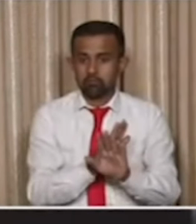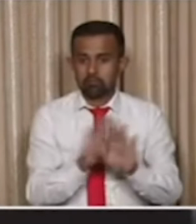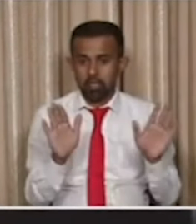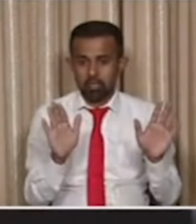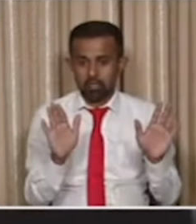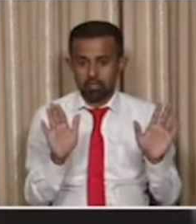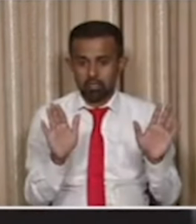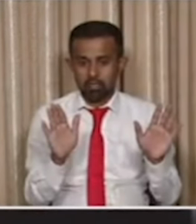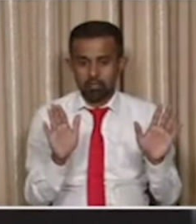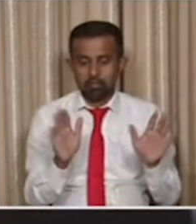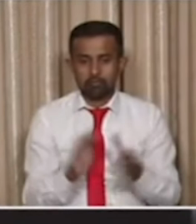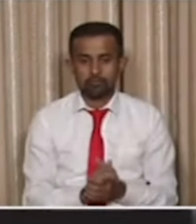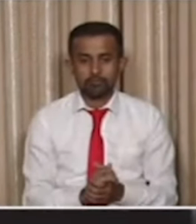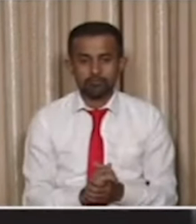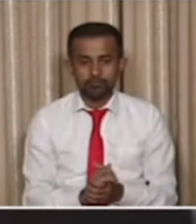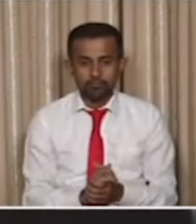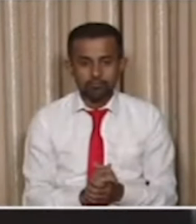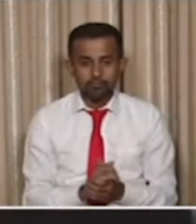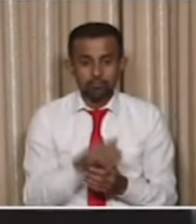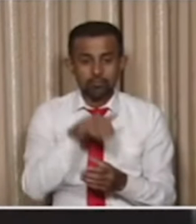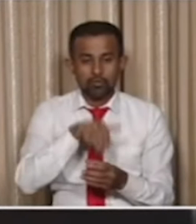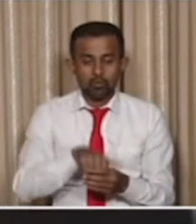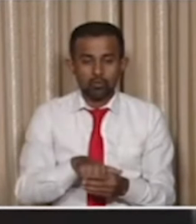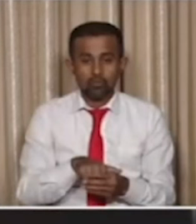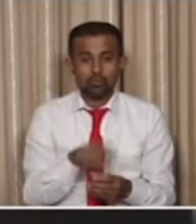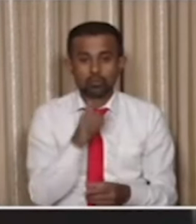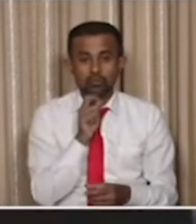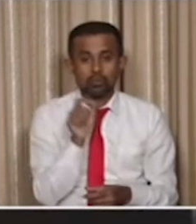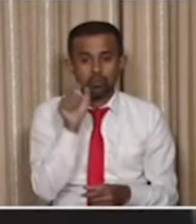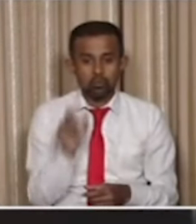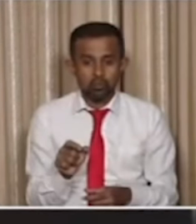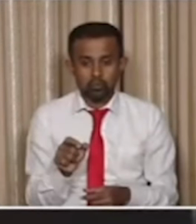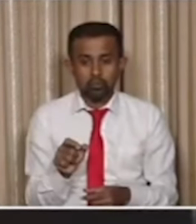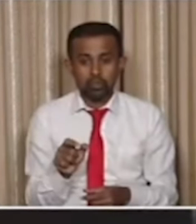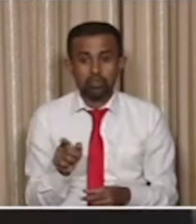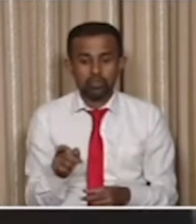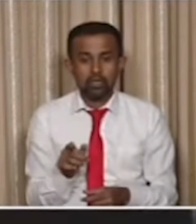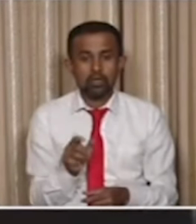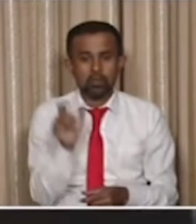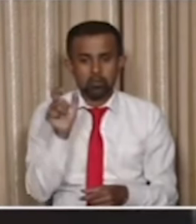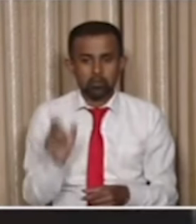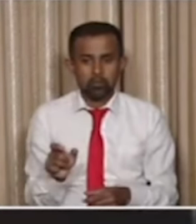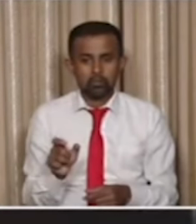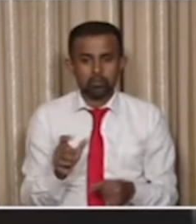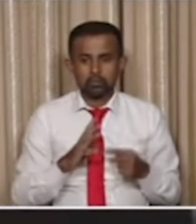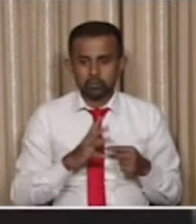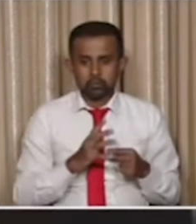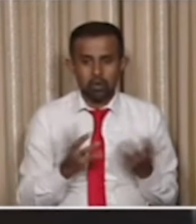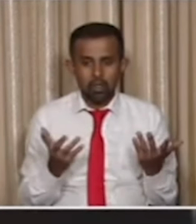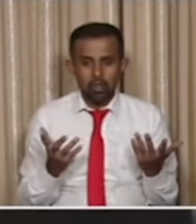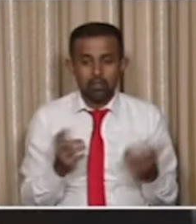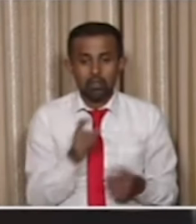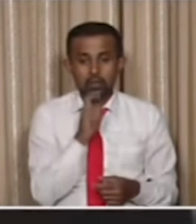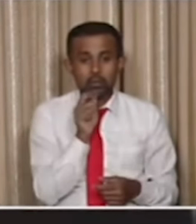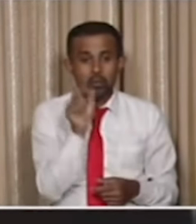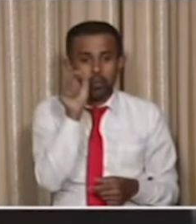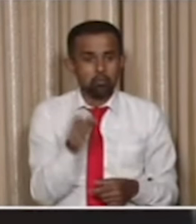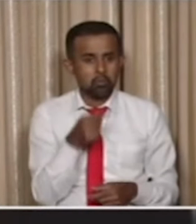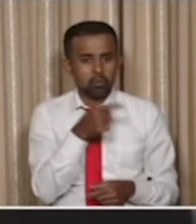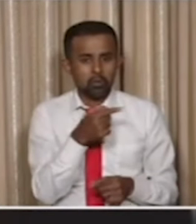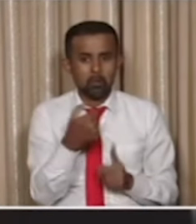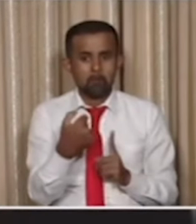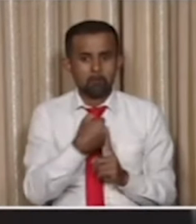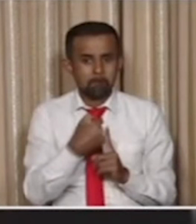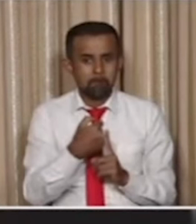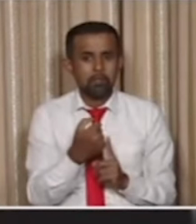කියන එක. මොකද ඒ හරහා විනිශ්චයකාරවරයා කියන්නේ මිනිස්සෙක් යන්ත්‍රයක් නෙවෙයි. ඒ හරහා විනිශ්චයකාරවරයාට යම්